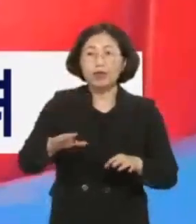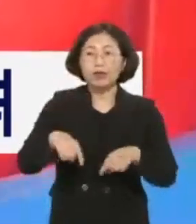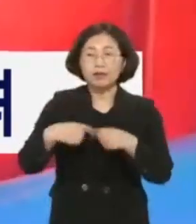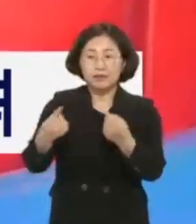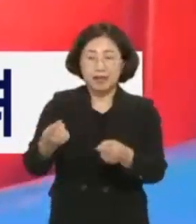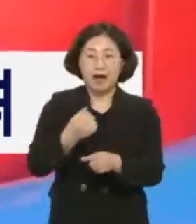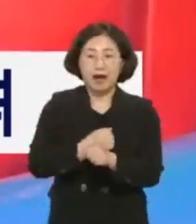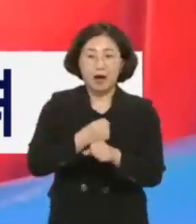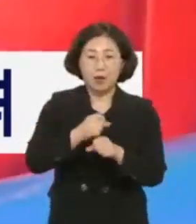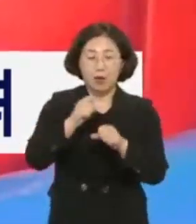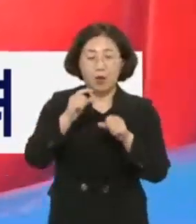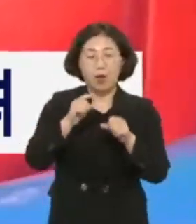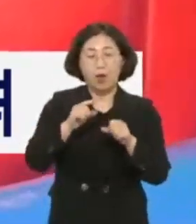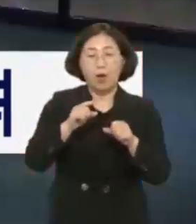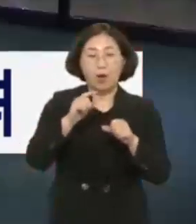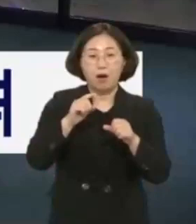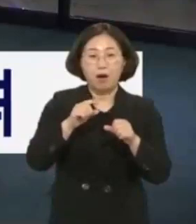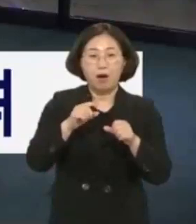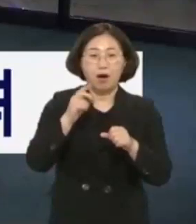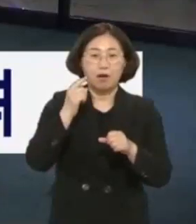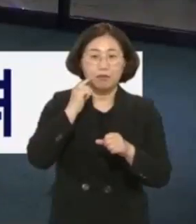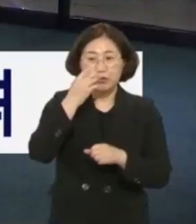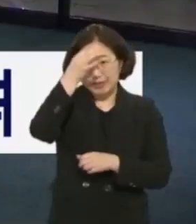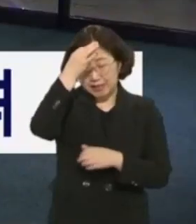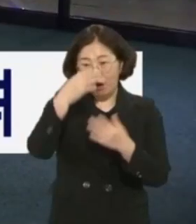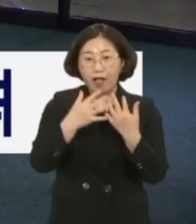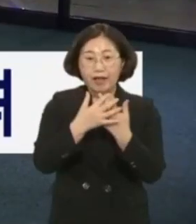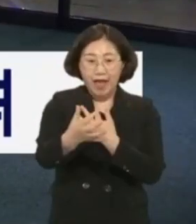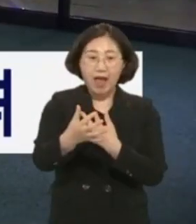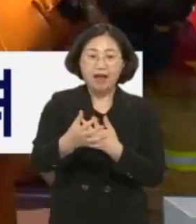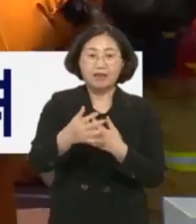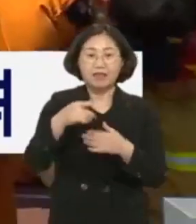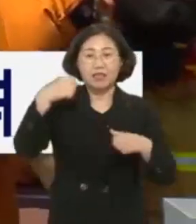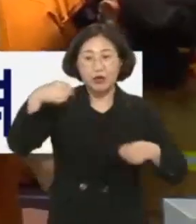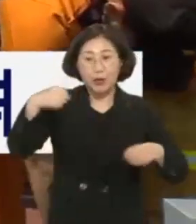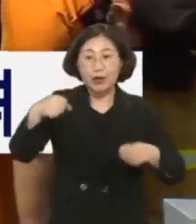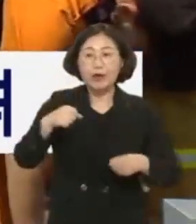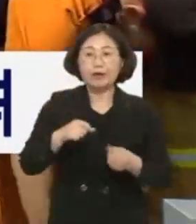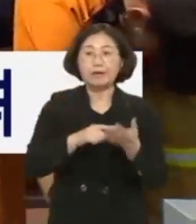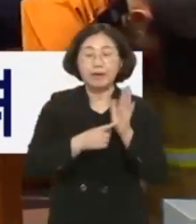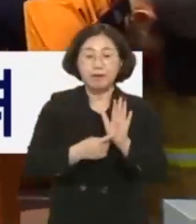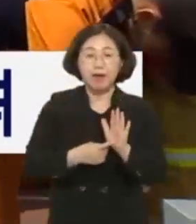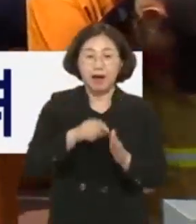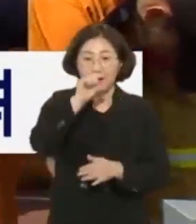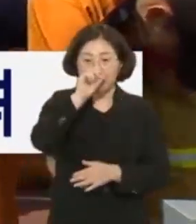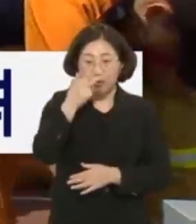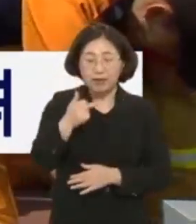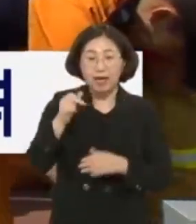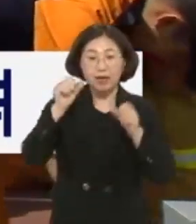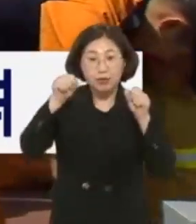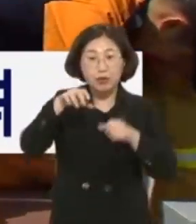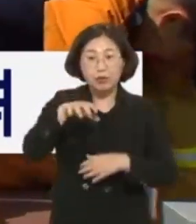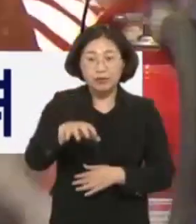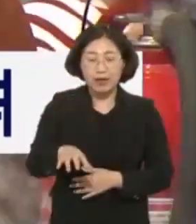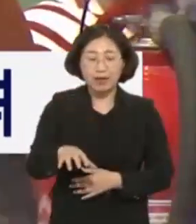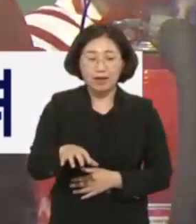뮤지컬 삼양동화와 대형 인형이 참여하는 거리극이 진행됩니다 서산종합운동장에서도